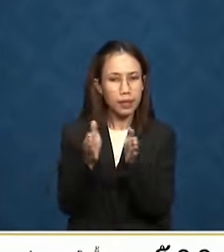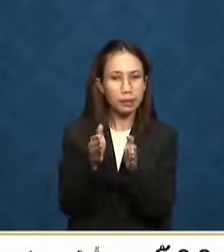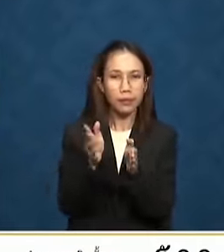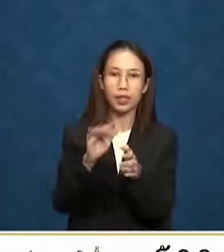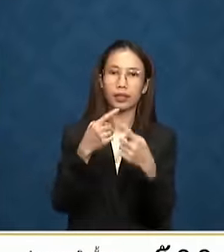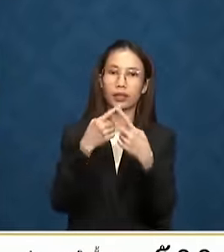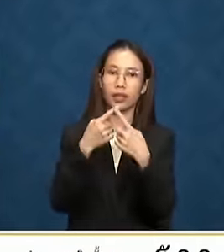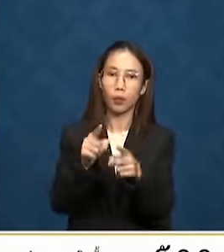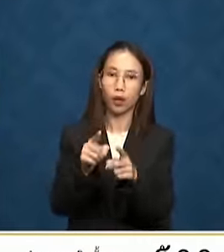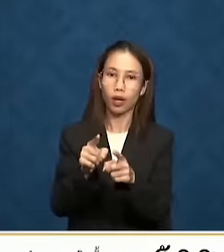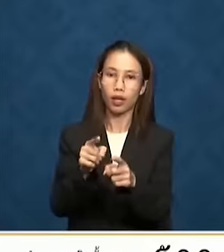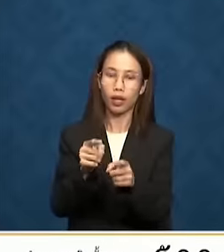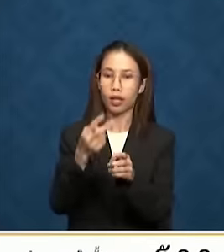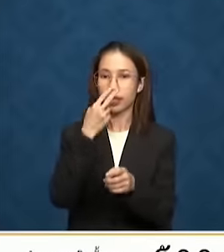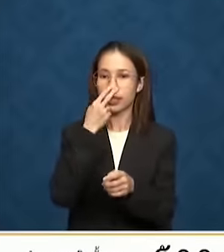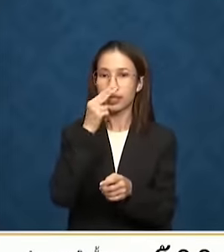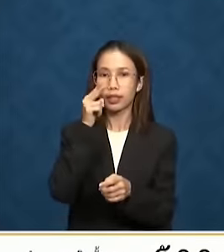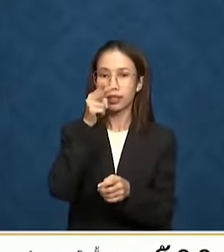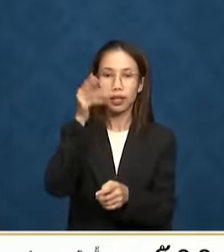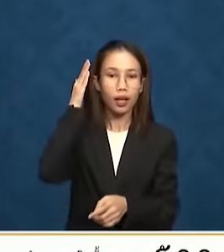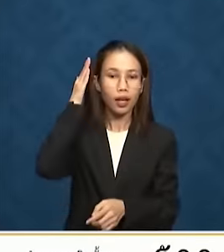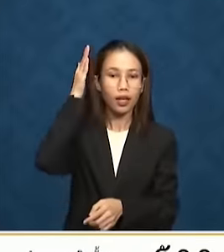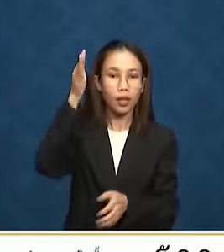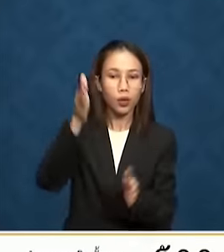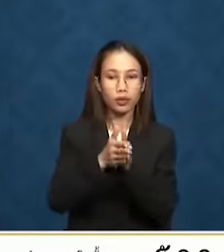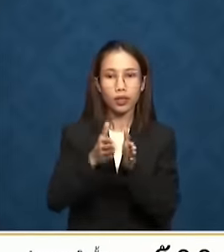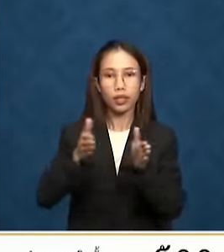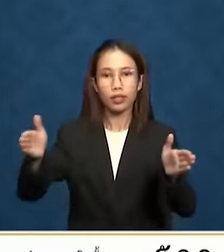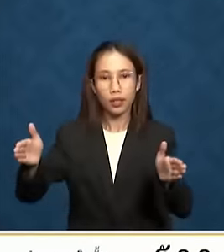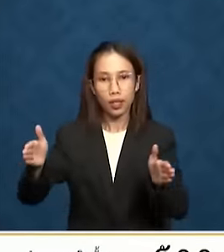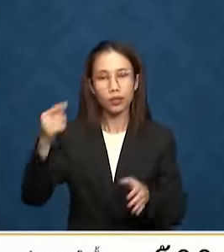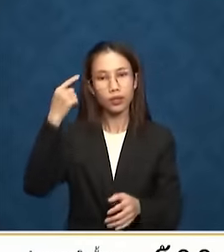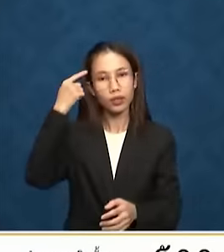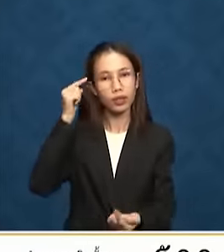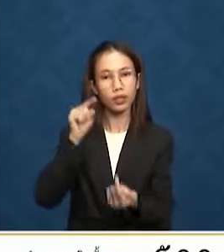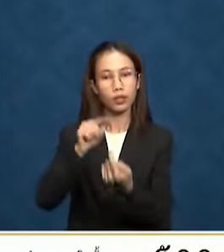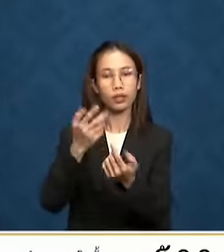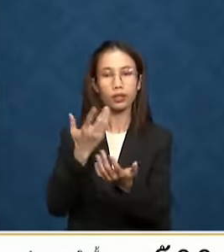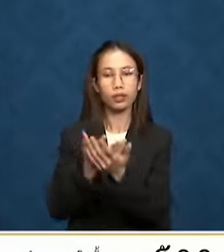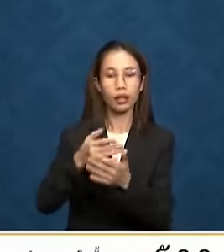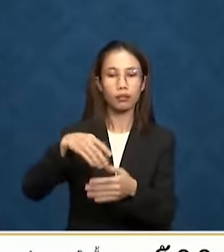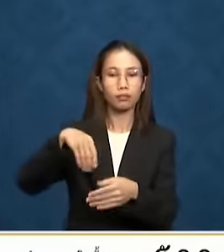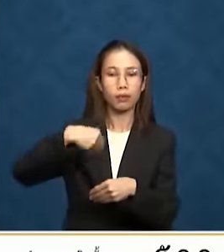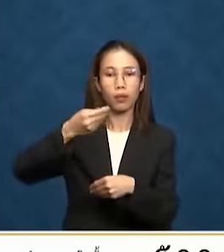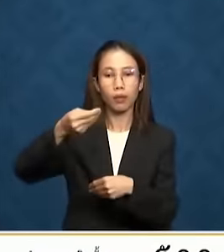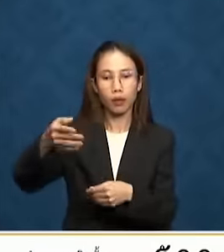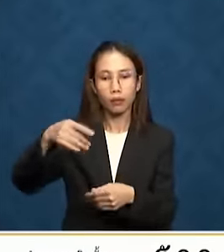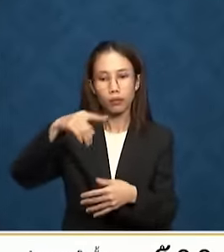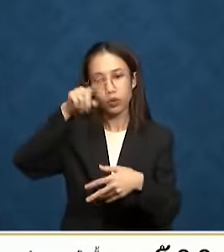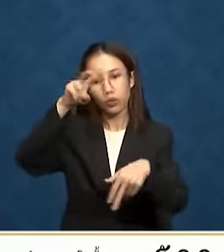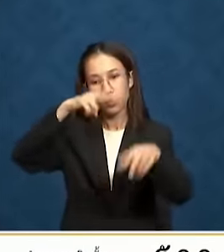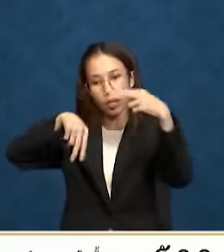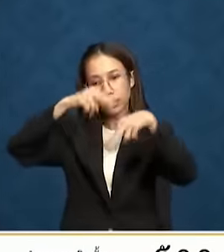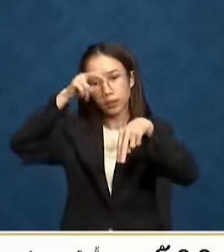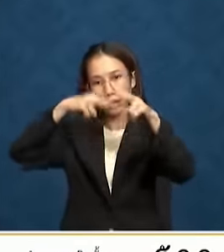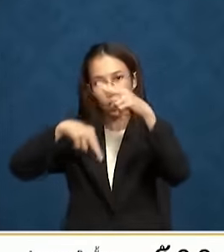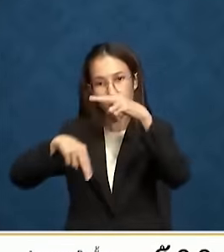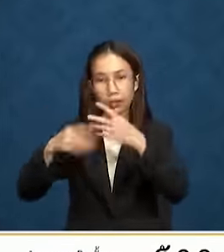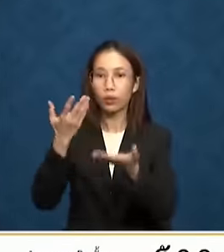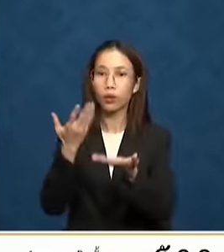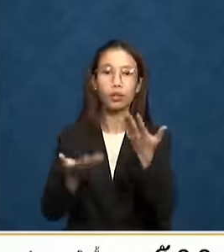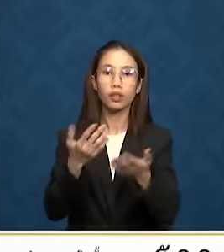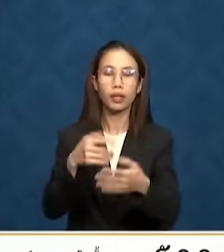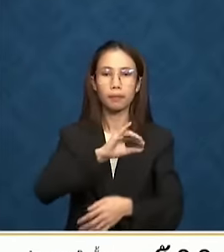ความเสี่ยงระยะยาวนะครับไม่ได้คิดแค่การโปรยเงินจากบนลงล่างจากล่างขึ้นบนบางทีบาง